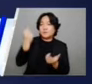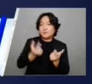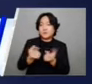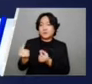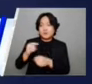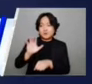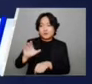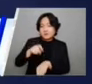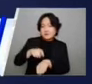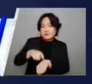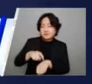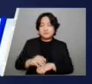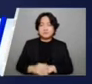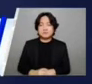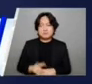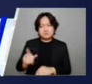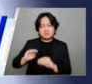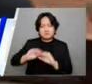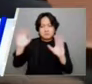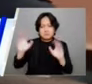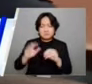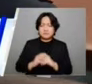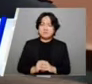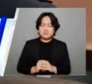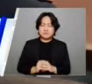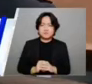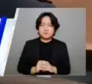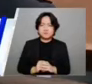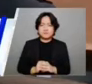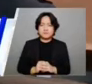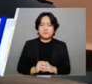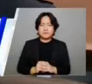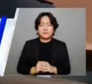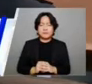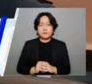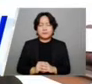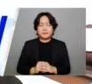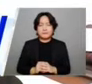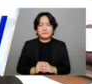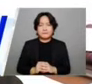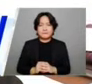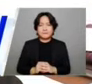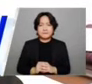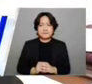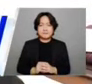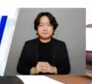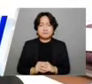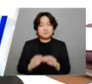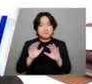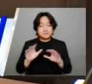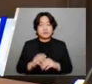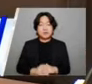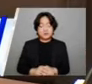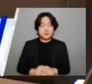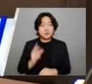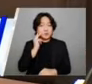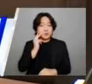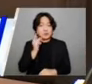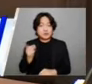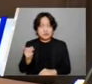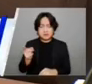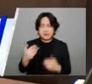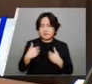Maliwanag yun sa kanyang statement kahapon. Pero pwede nga bang ipagharap ng kaso si Duterte batay sa mga sinabi niya